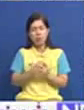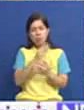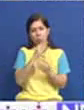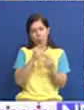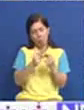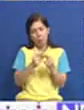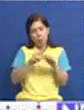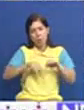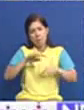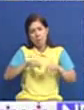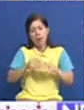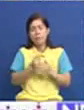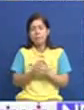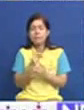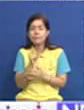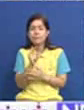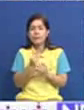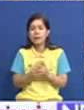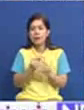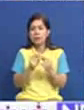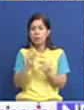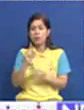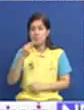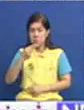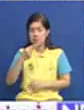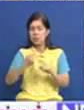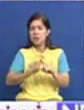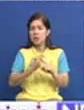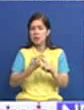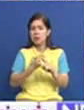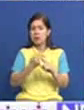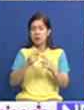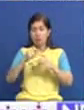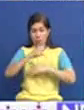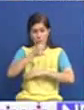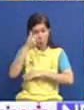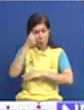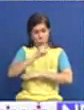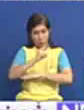าบาทแต่โดยเฉลี่ยประมาณ 10,000 ต่อวัน